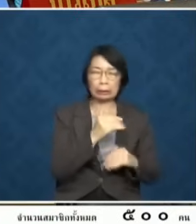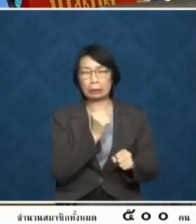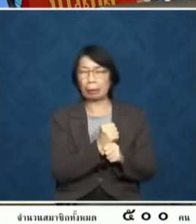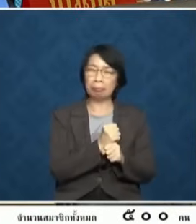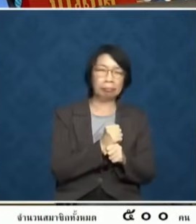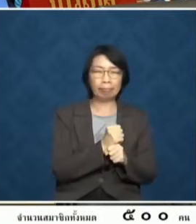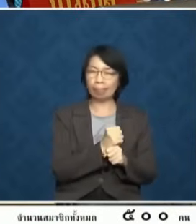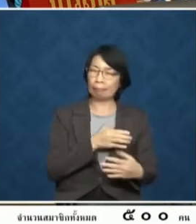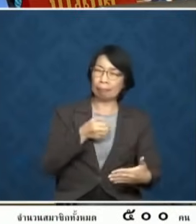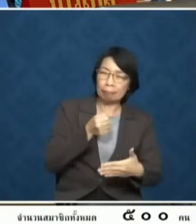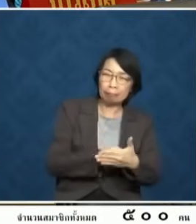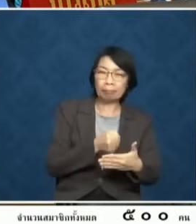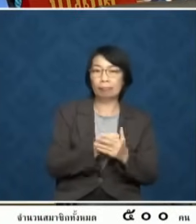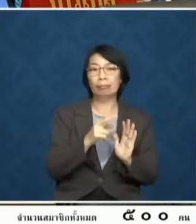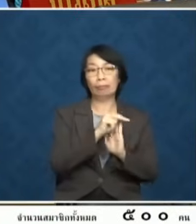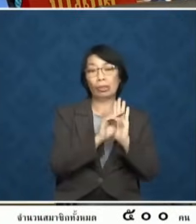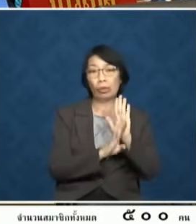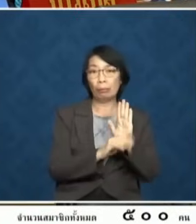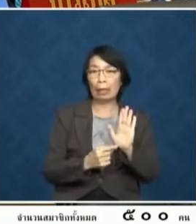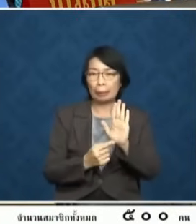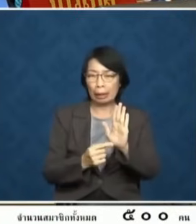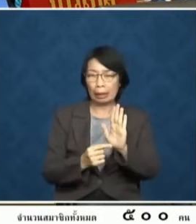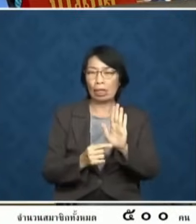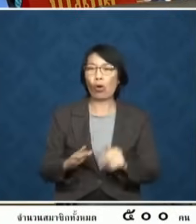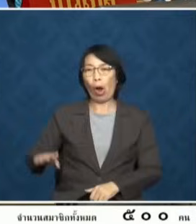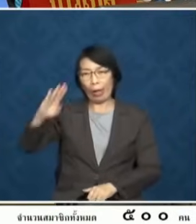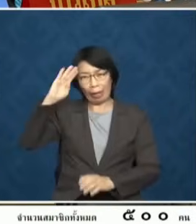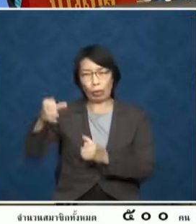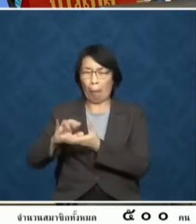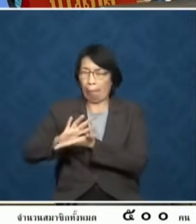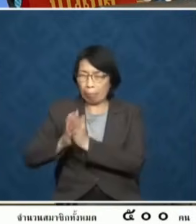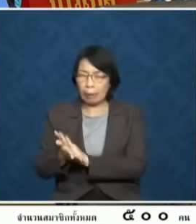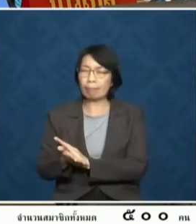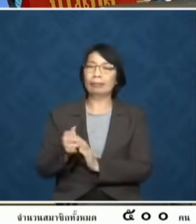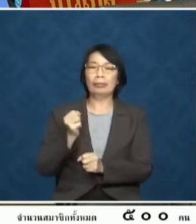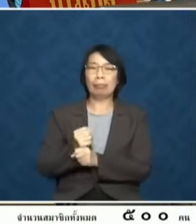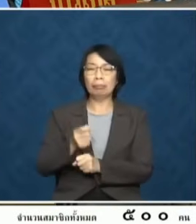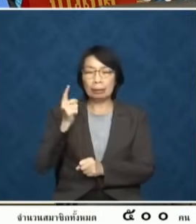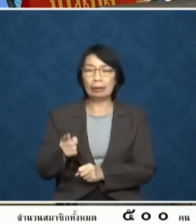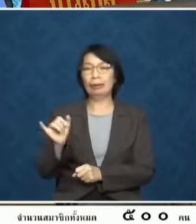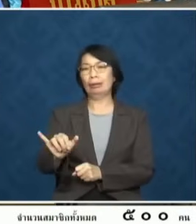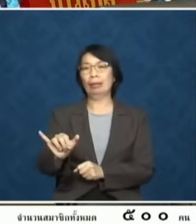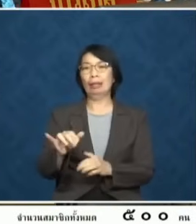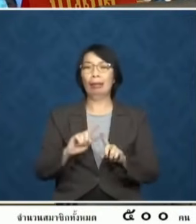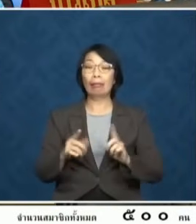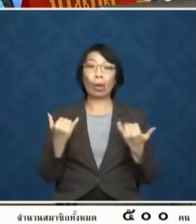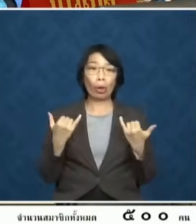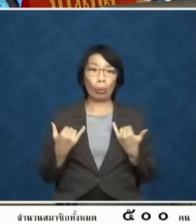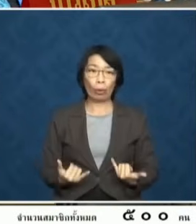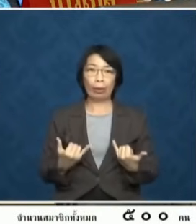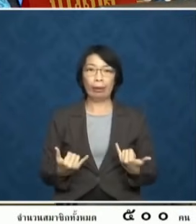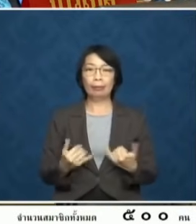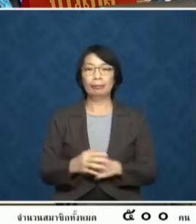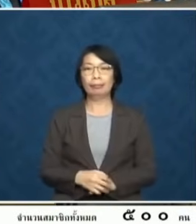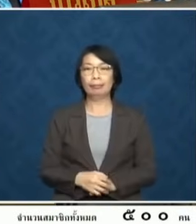สามารถที่จะผลักดันนโยบายปฏิรูปกองทัพของเราให้สำเร็จและเป็นจริงได้แต่ดิฉันคิดว่าวันนี้ค่ะ